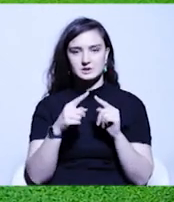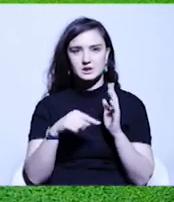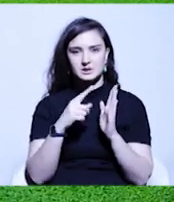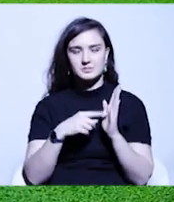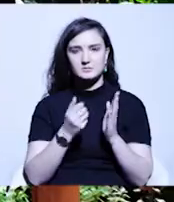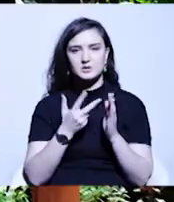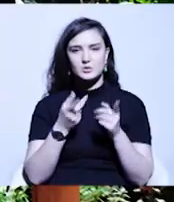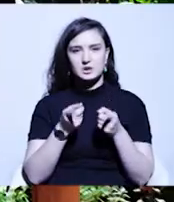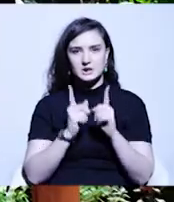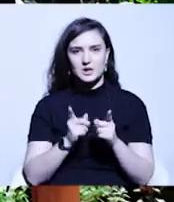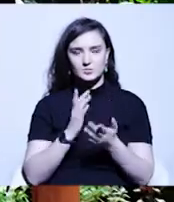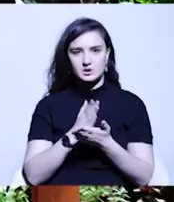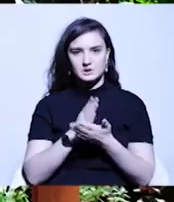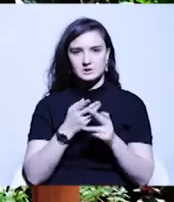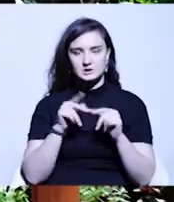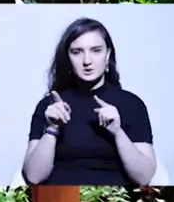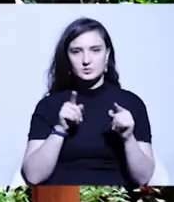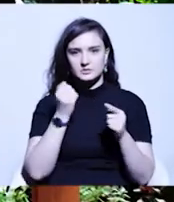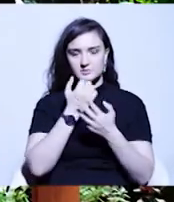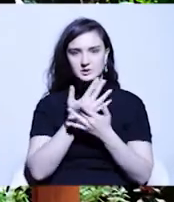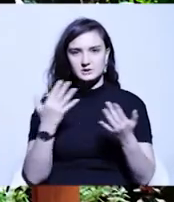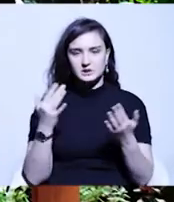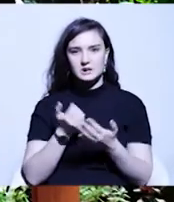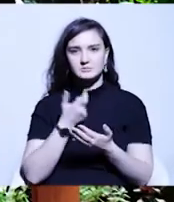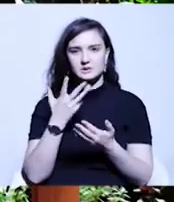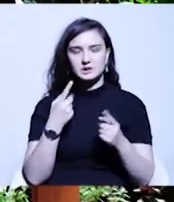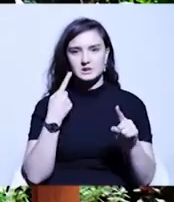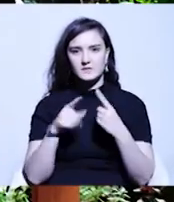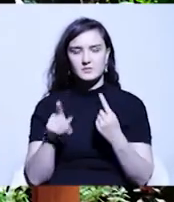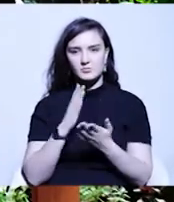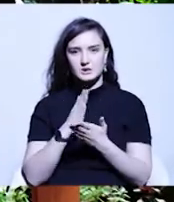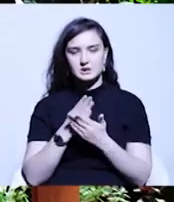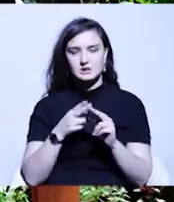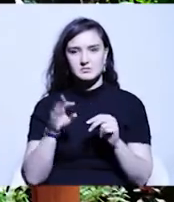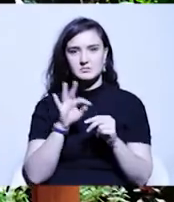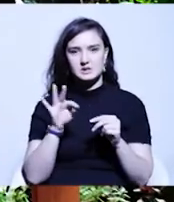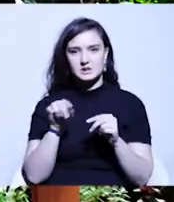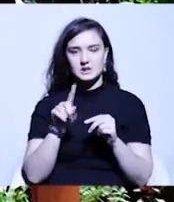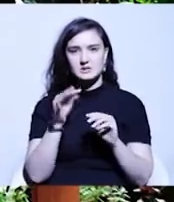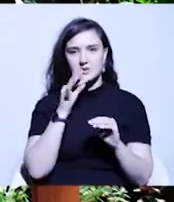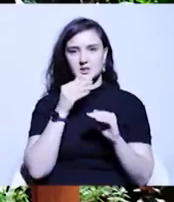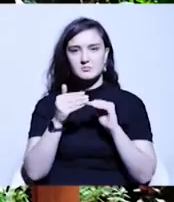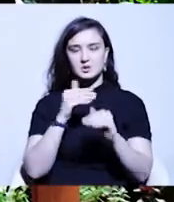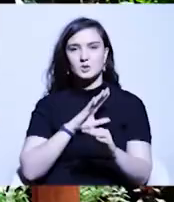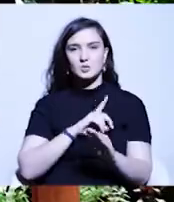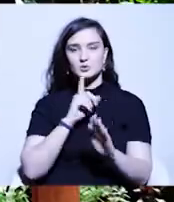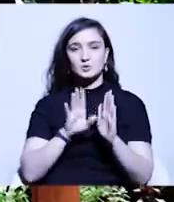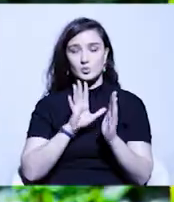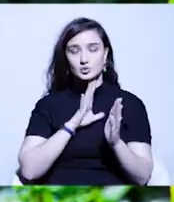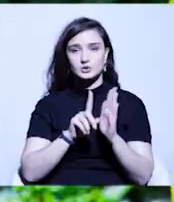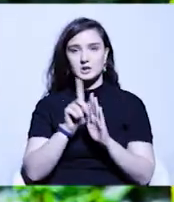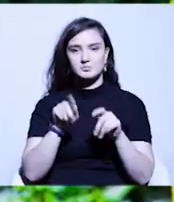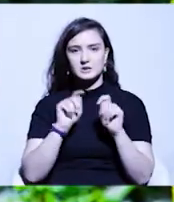რამდენად ორიგინალურია ესა თუ ის ნამუშევარი, ანუ რამდენად განსხვავებულია იმისგან, რაც მანამდე შექმნილა, არის თუ